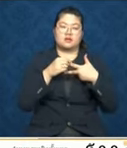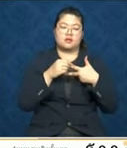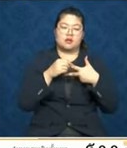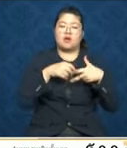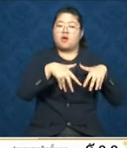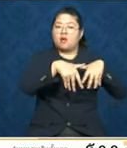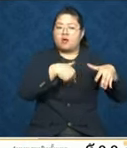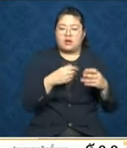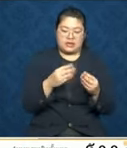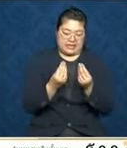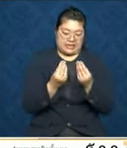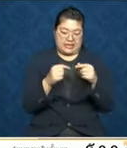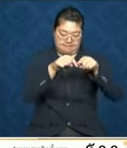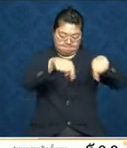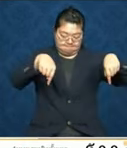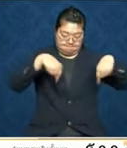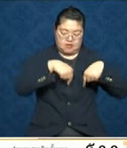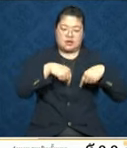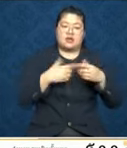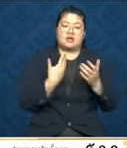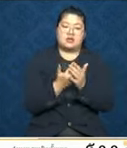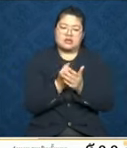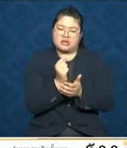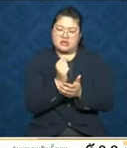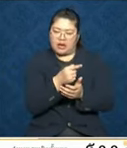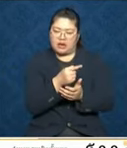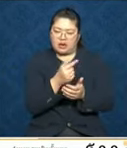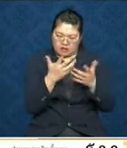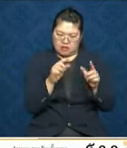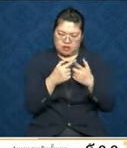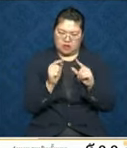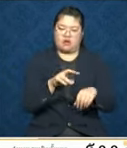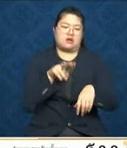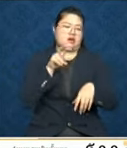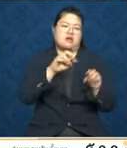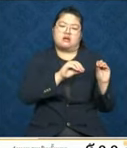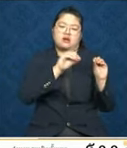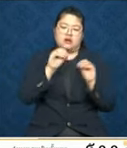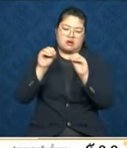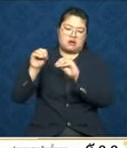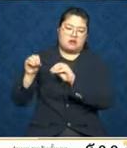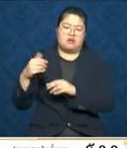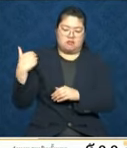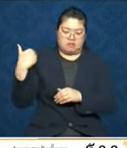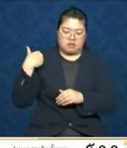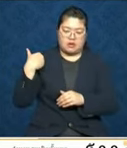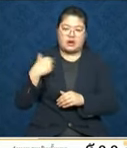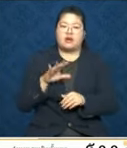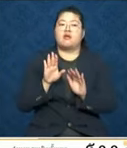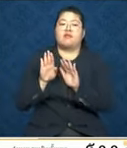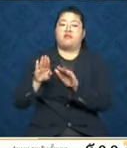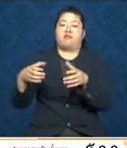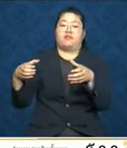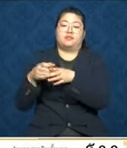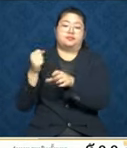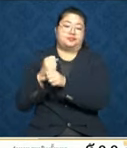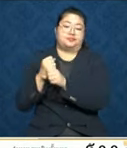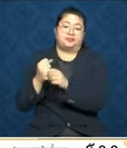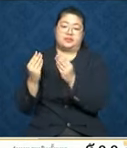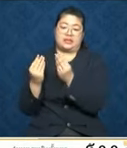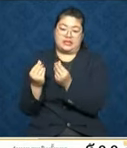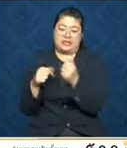างวัดเรียบร้อยแล้วในการขอออกโฉนดมาหลายปีนะคะแต่ก็ถูกเลื่อนนัดหลายครั้งจึงขอให้สำนักงานที่ดินจังหวัดพัทลุงเร่งดำเนินการที่ค้างค